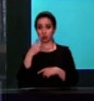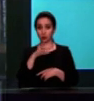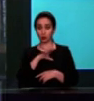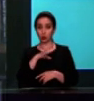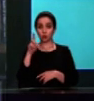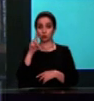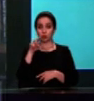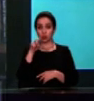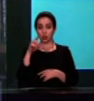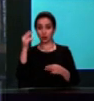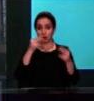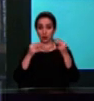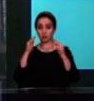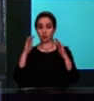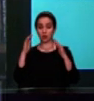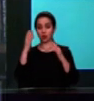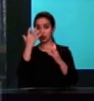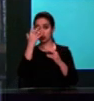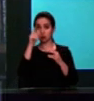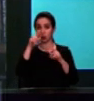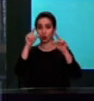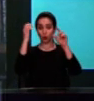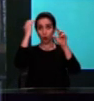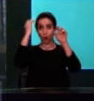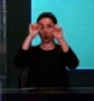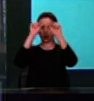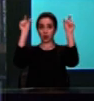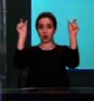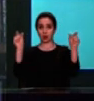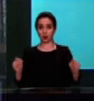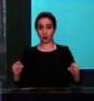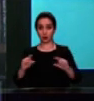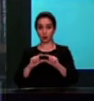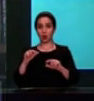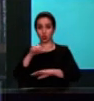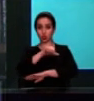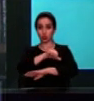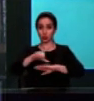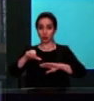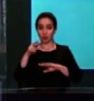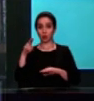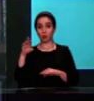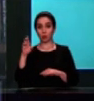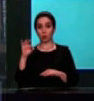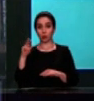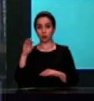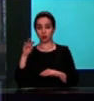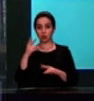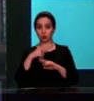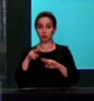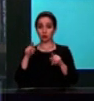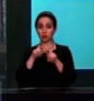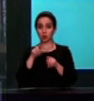Rasm atrofida, demak, qora ramka hosil qilish uchun border, ya'ni chegara parametridan foydalanadi.